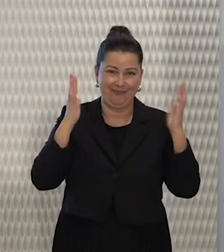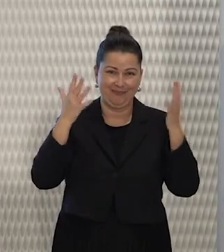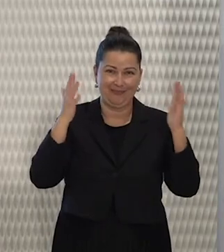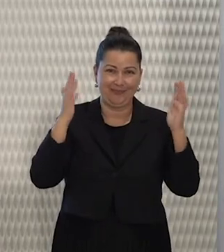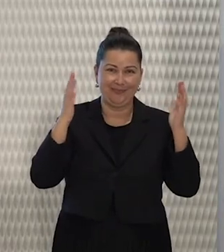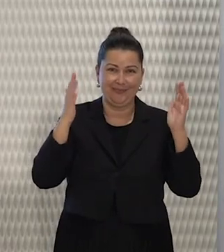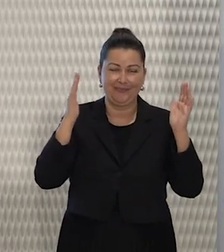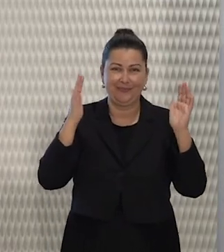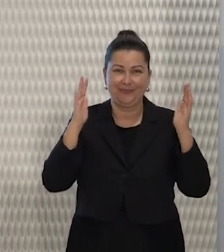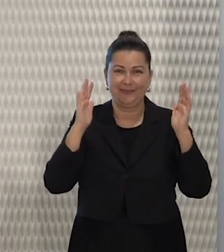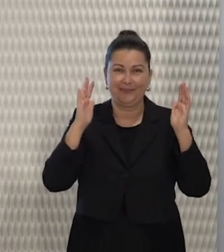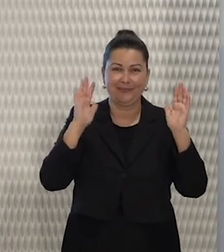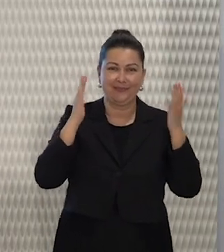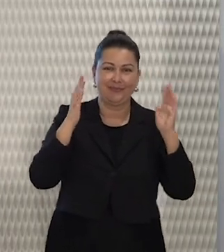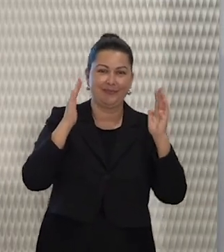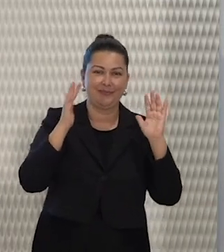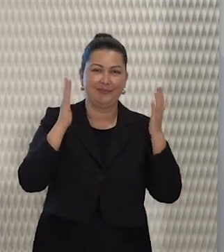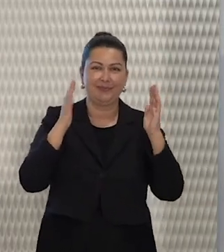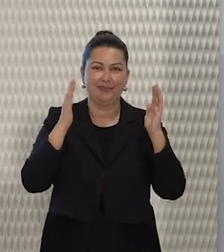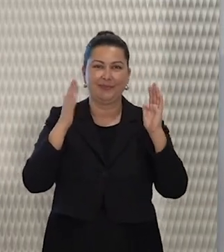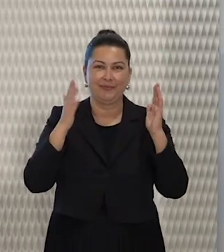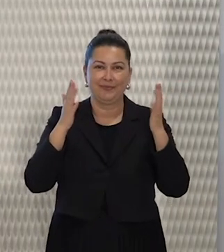Dank, Brigitte Deo.